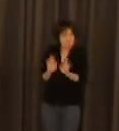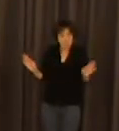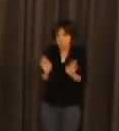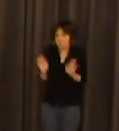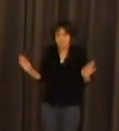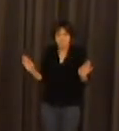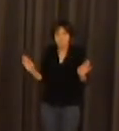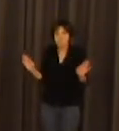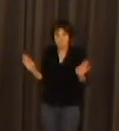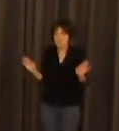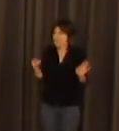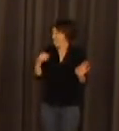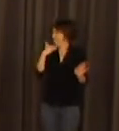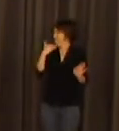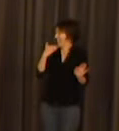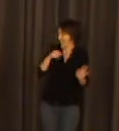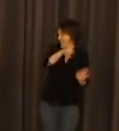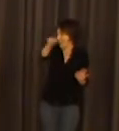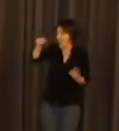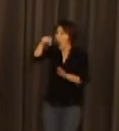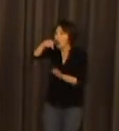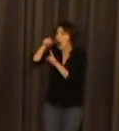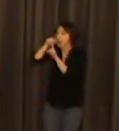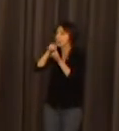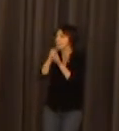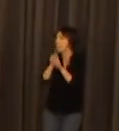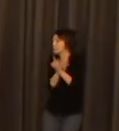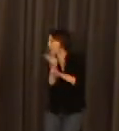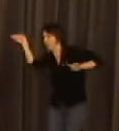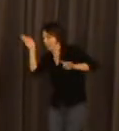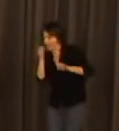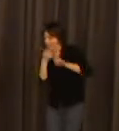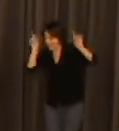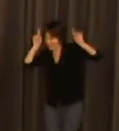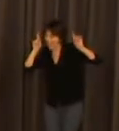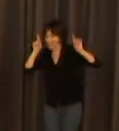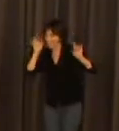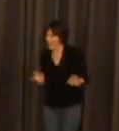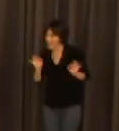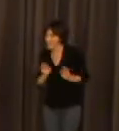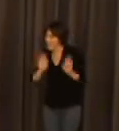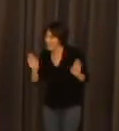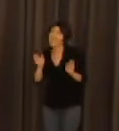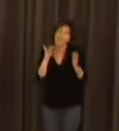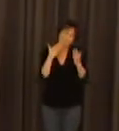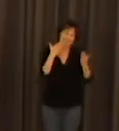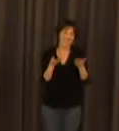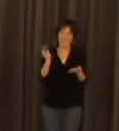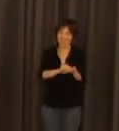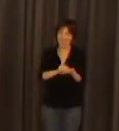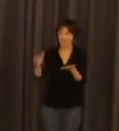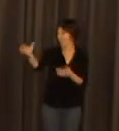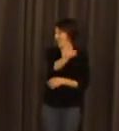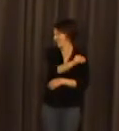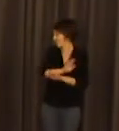que teniu altres objectius avui, per tant, felicitats una vegada més a tots plegats